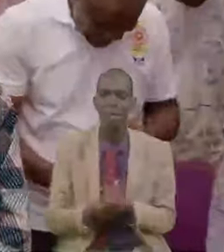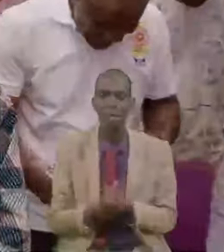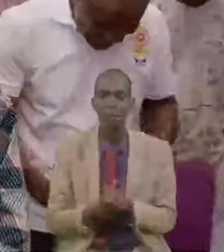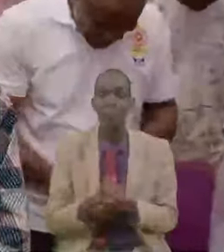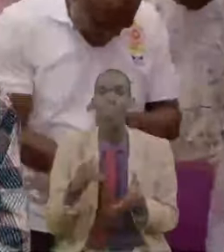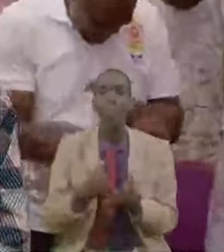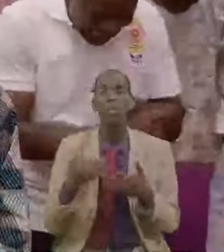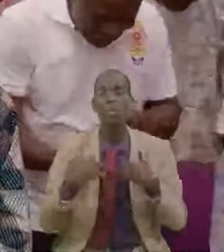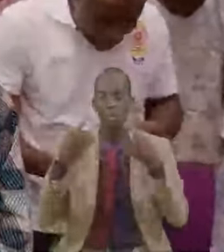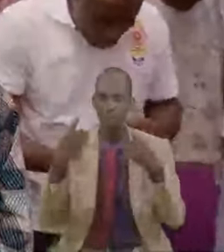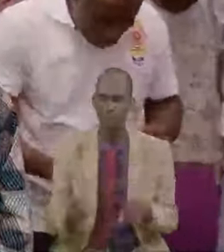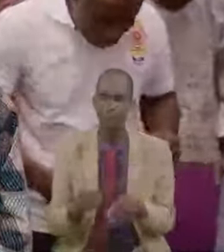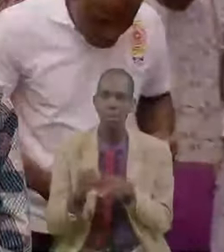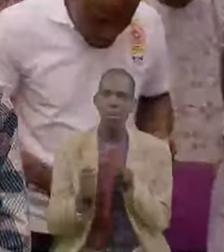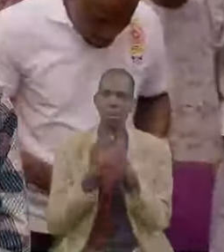C'est fait.